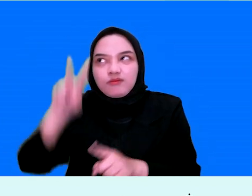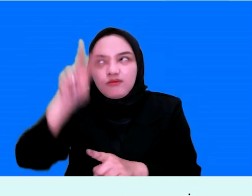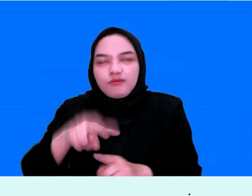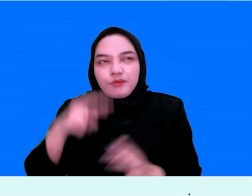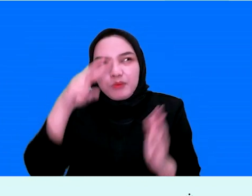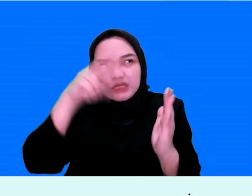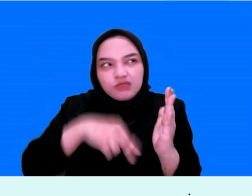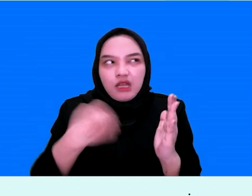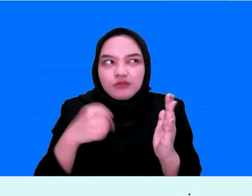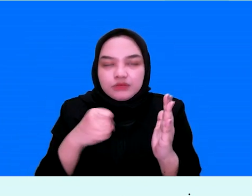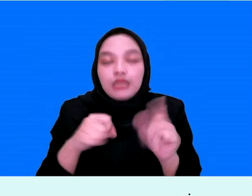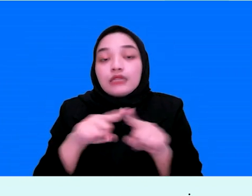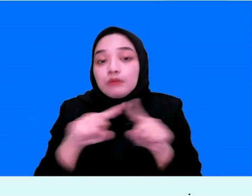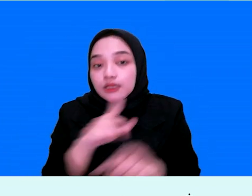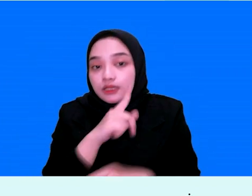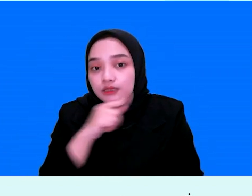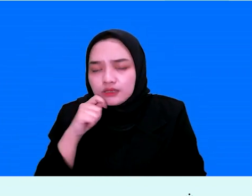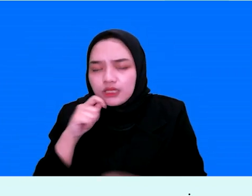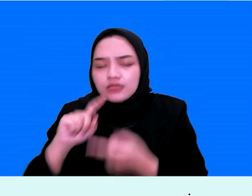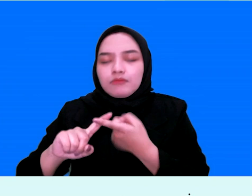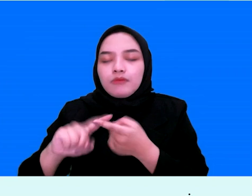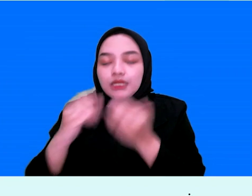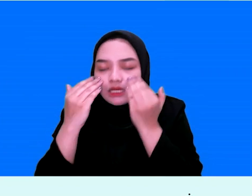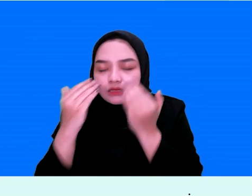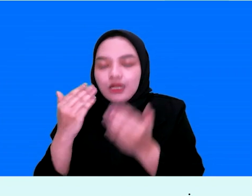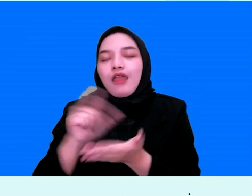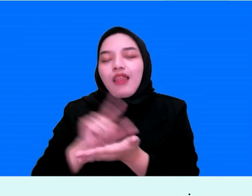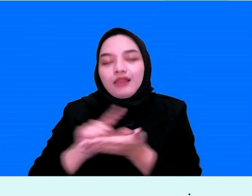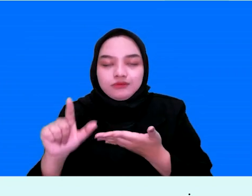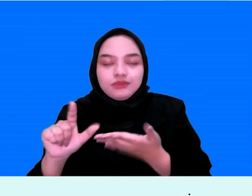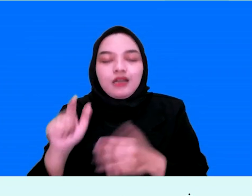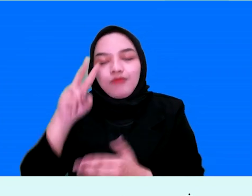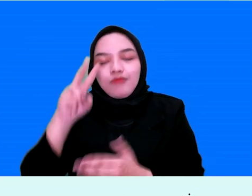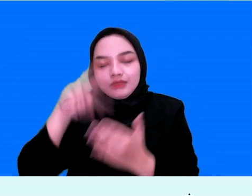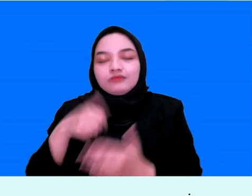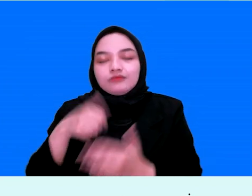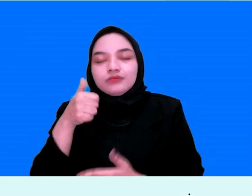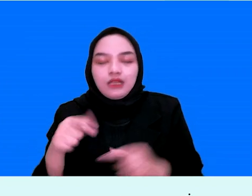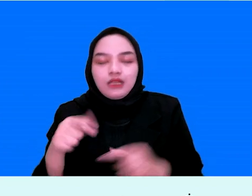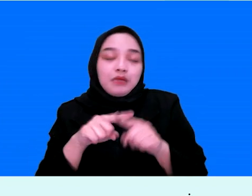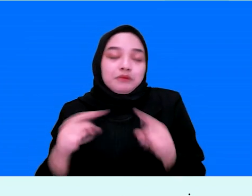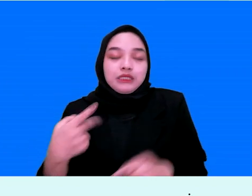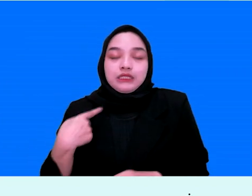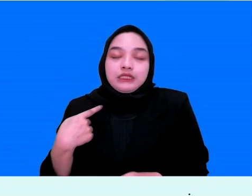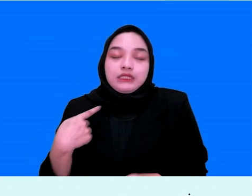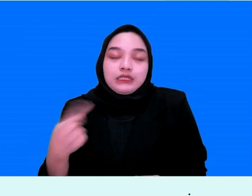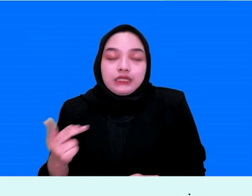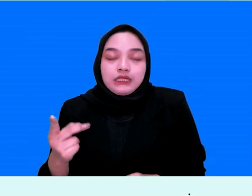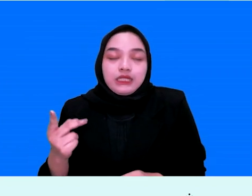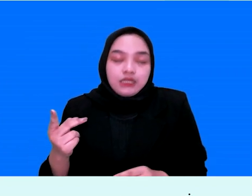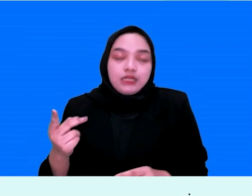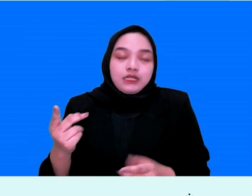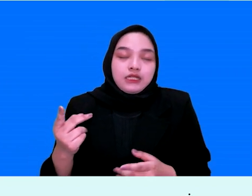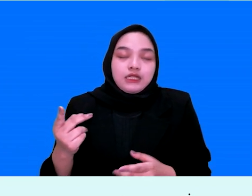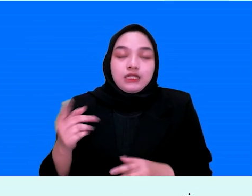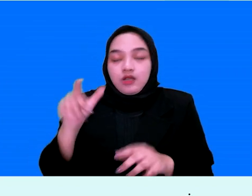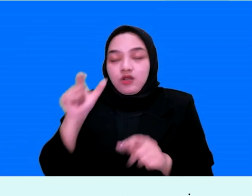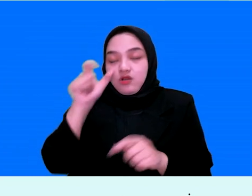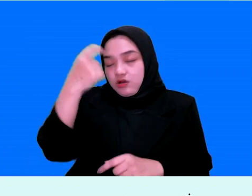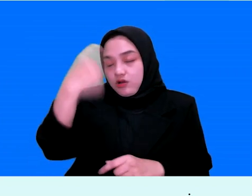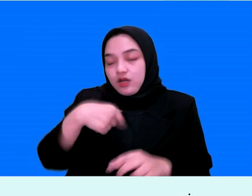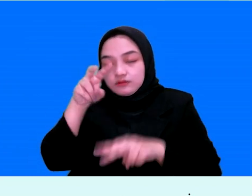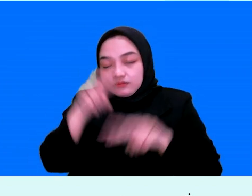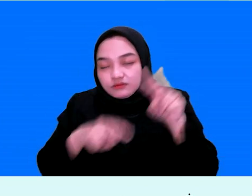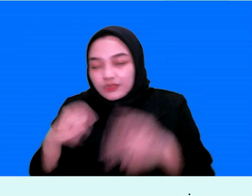difabel lancar gitu menggunakan websitenya. Hanya saja kami sebagai observer yang tidak dapat melihat apa yang dilakukan teman difabel di website